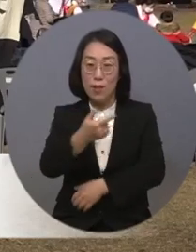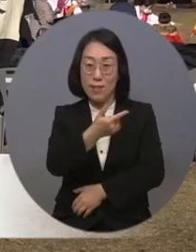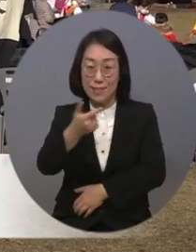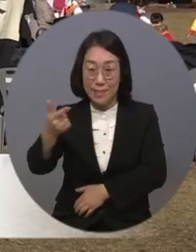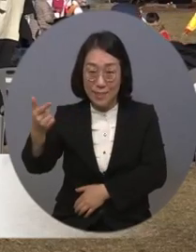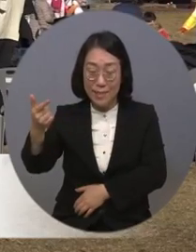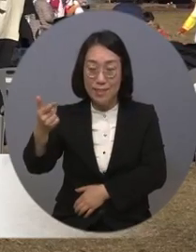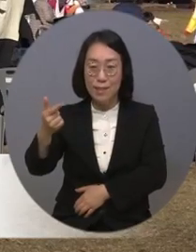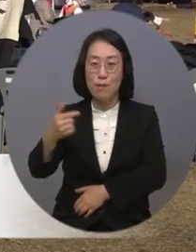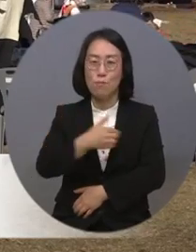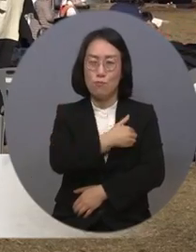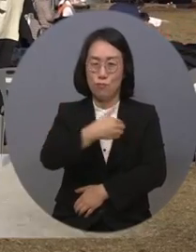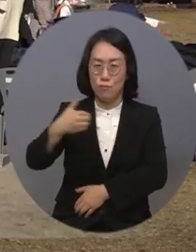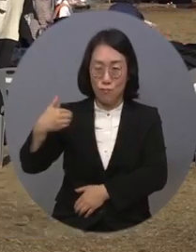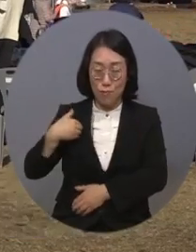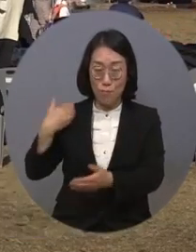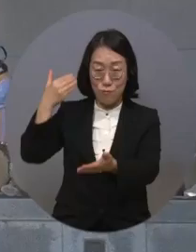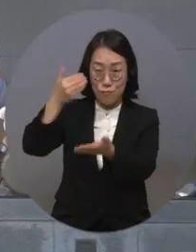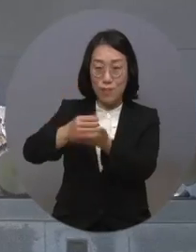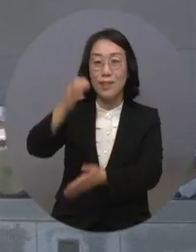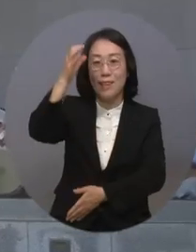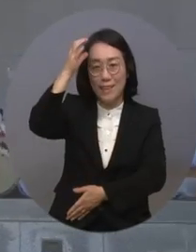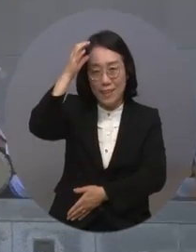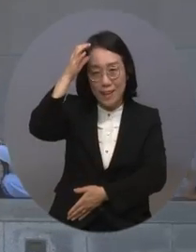기약하는 좋은 축제로 이어지길 바라겠습니다.